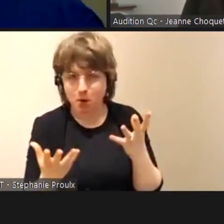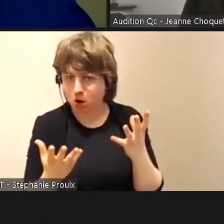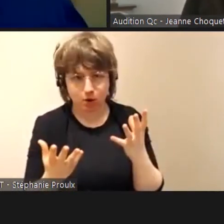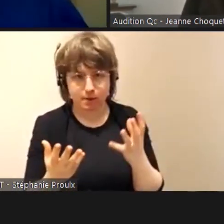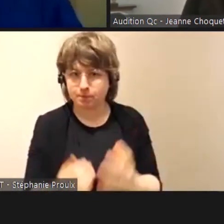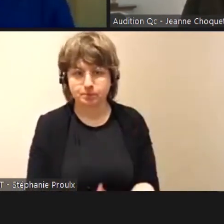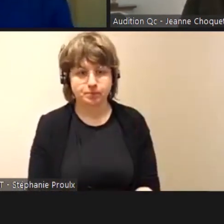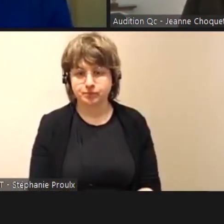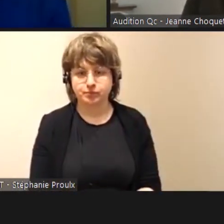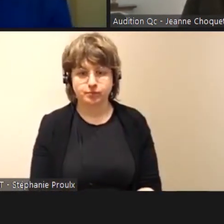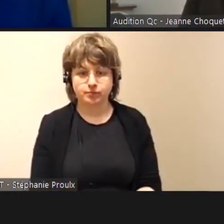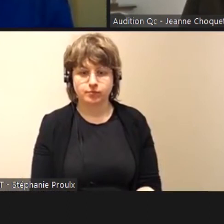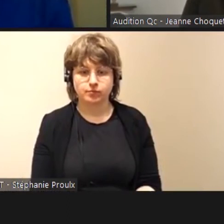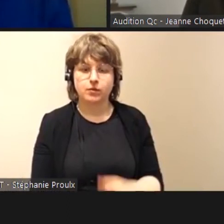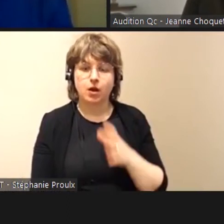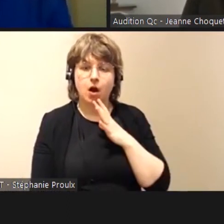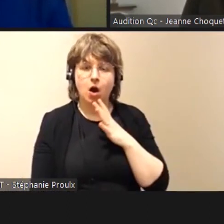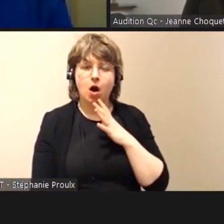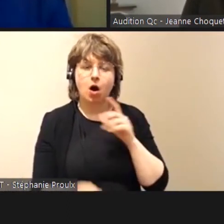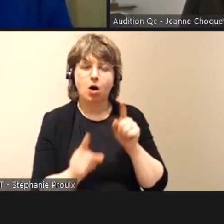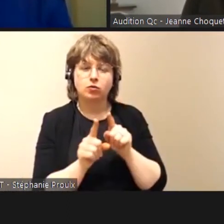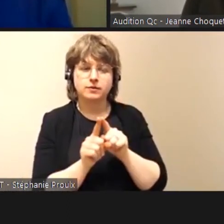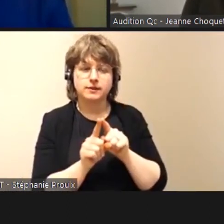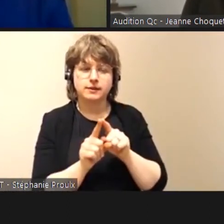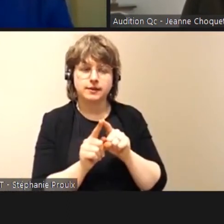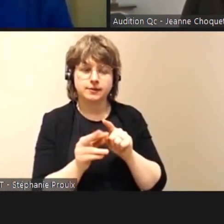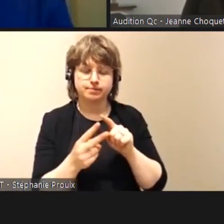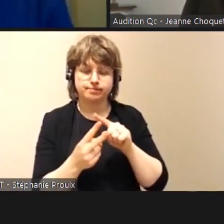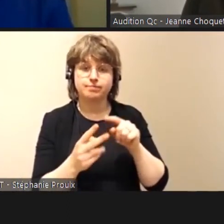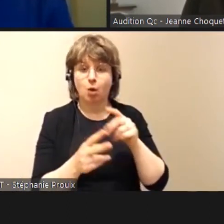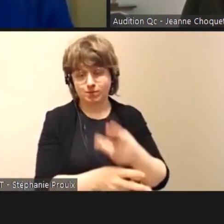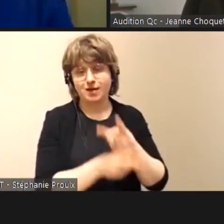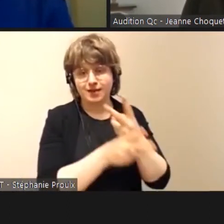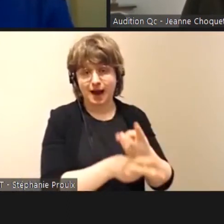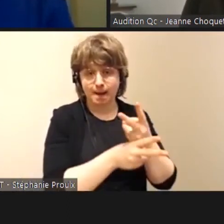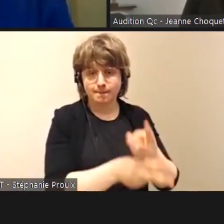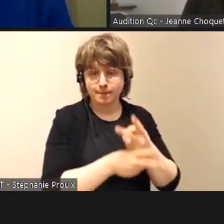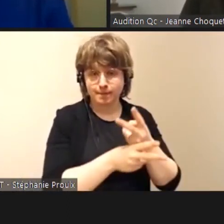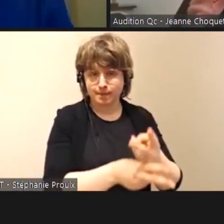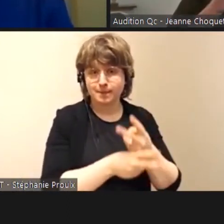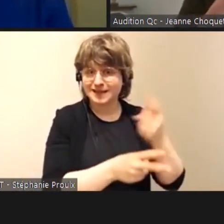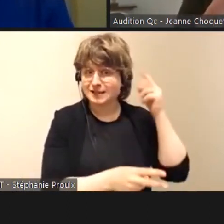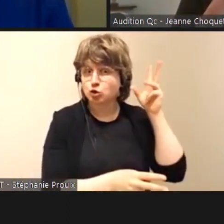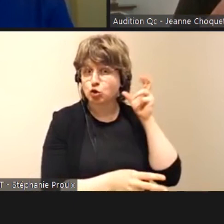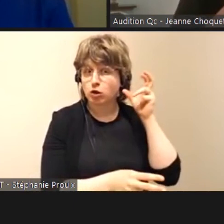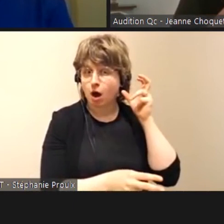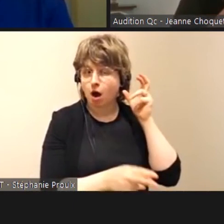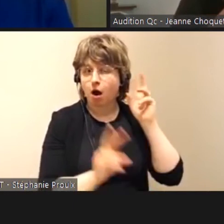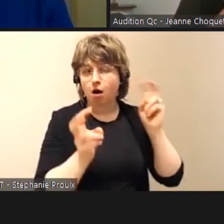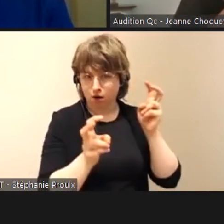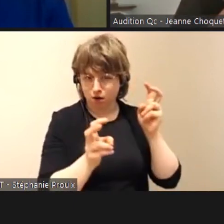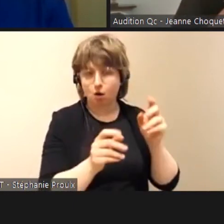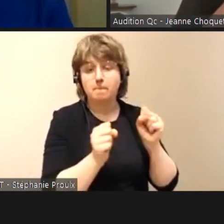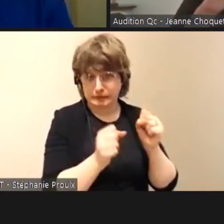sûr qu'il y a ce qu'on appelle, il y a deux composantes. Il y a toute la thérapie, ce qu'on appelle la thérapie sonore. Puis il y